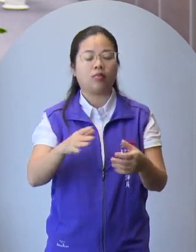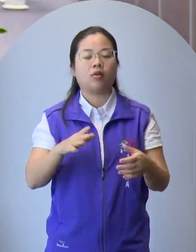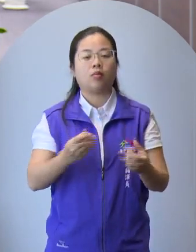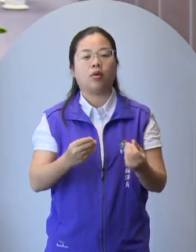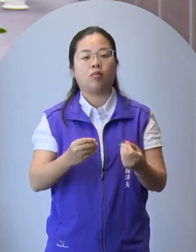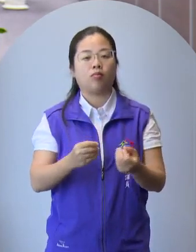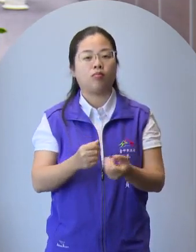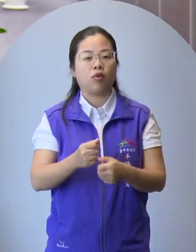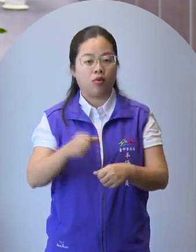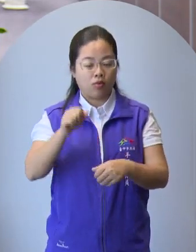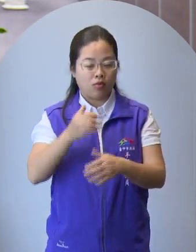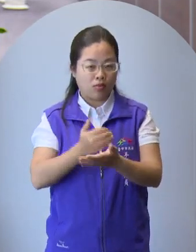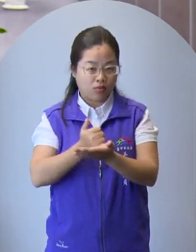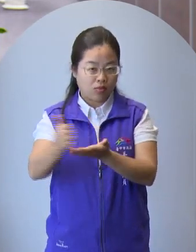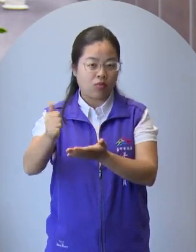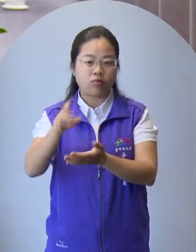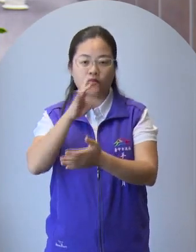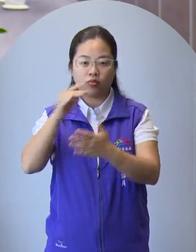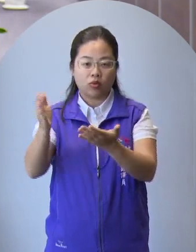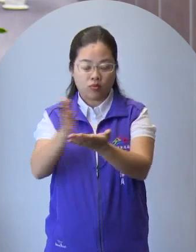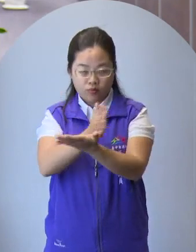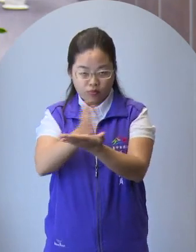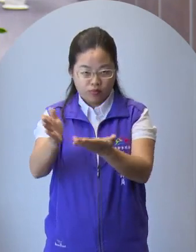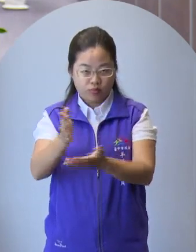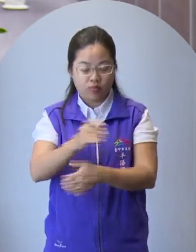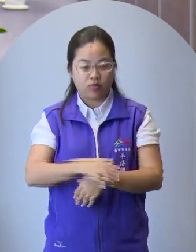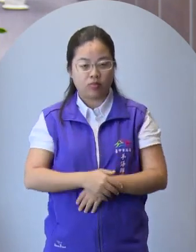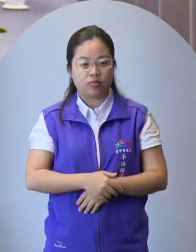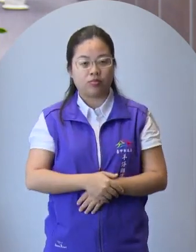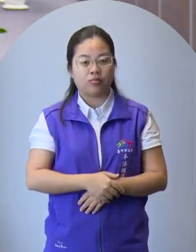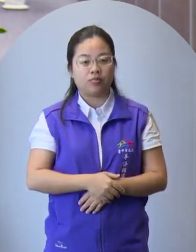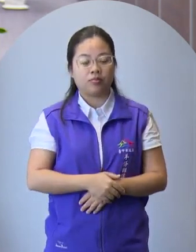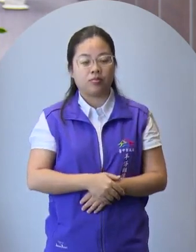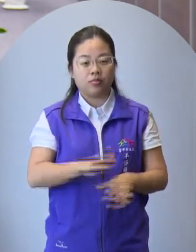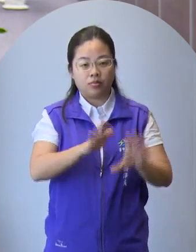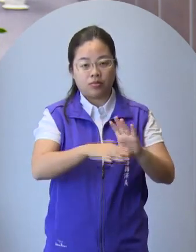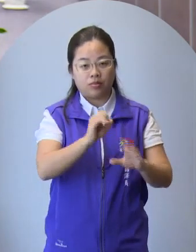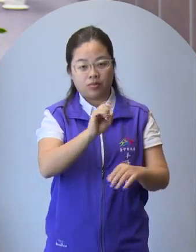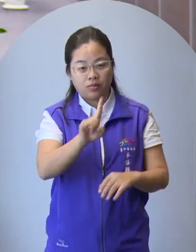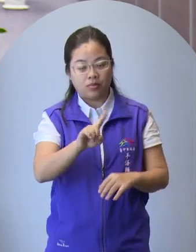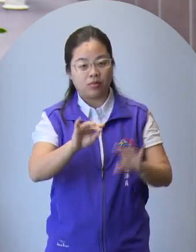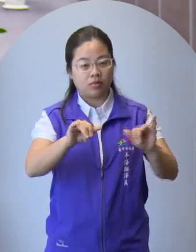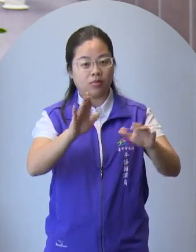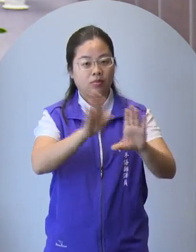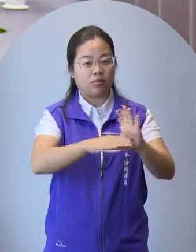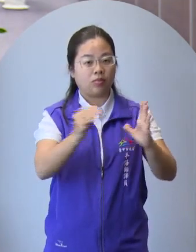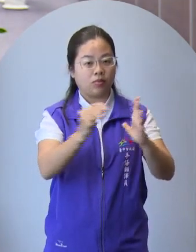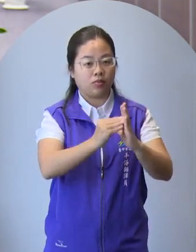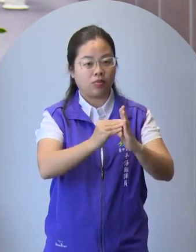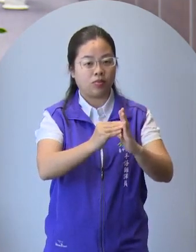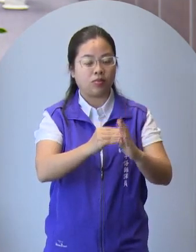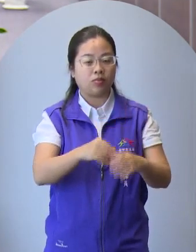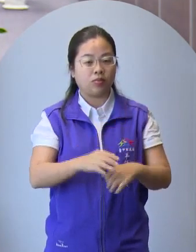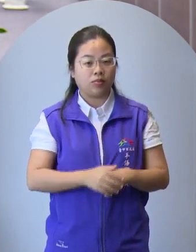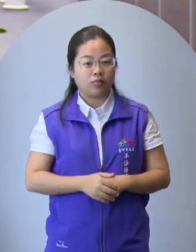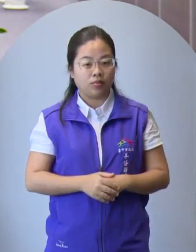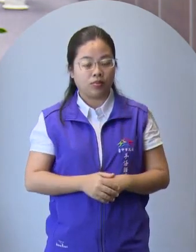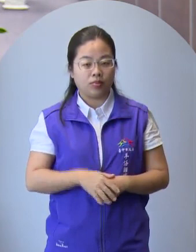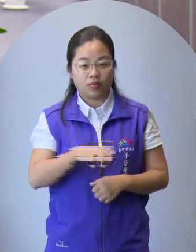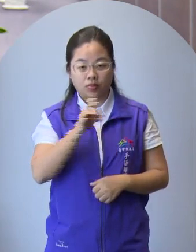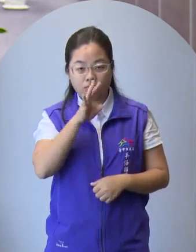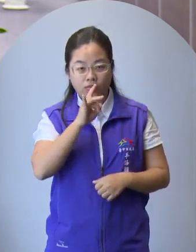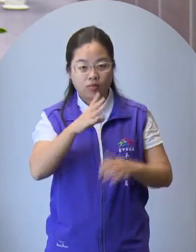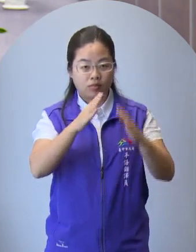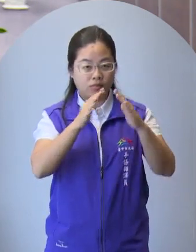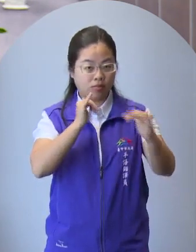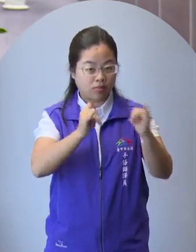案通过，送请台中市议会审议。 案号税零一，提案机关地税局，案由简称台中市社